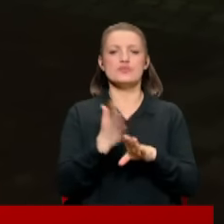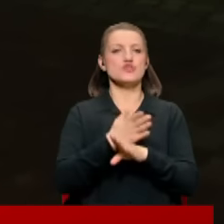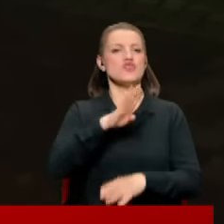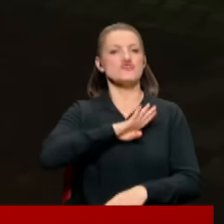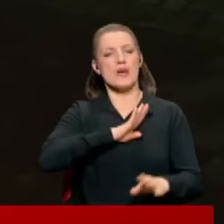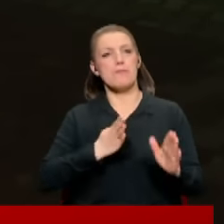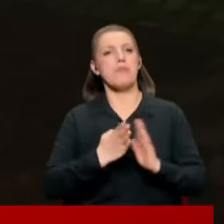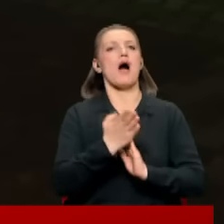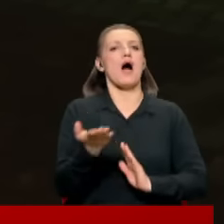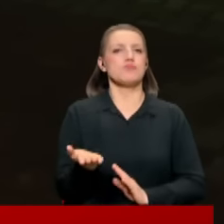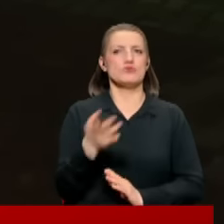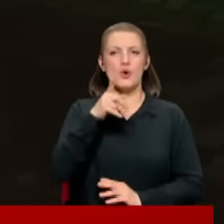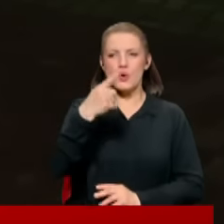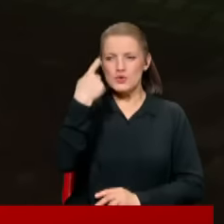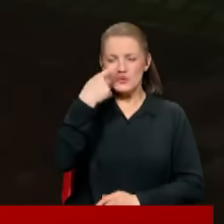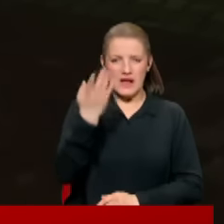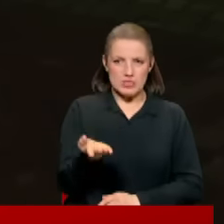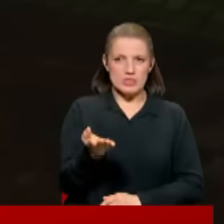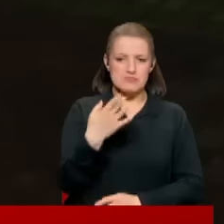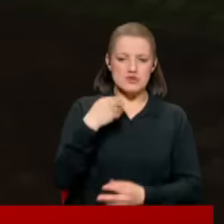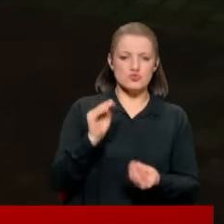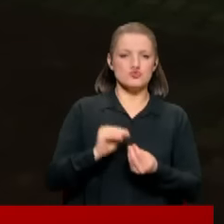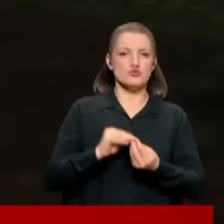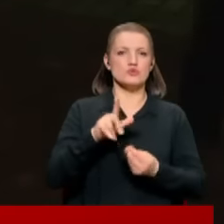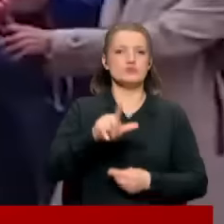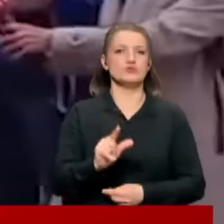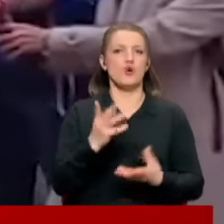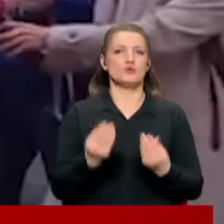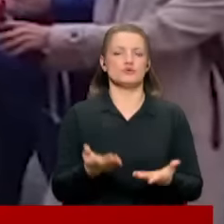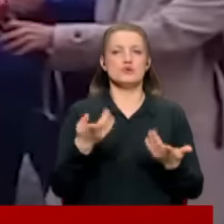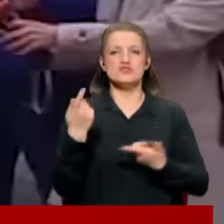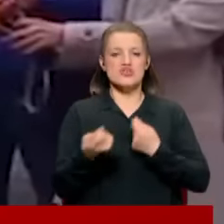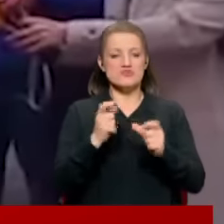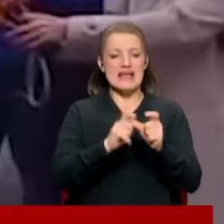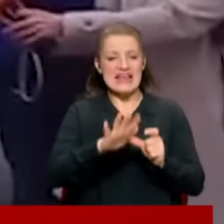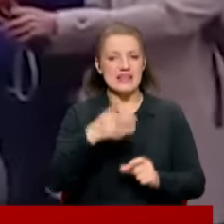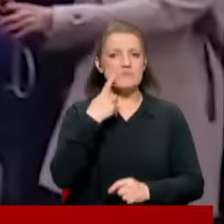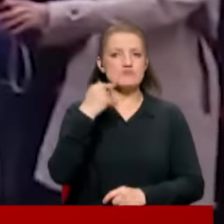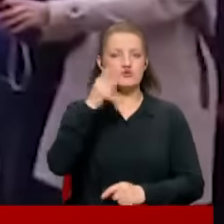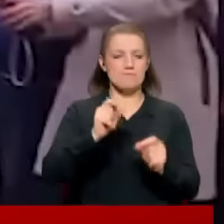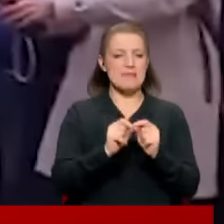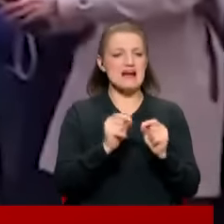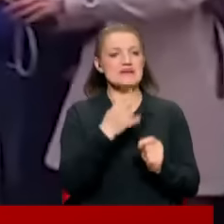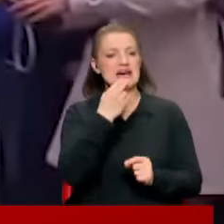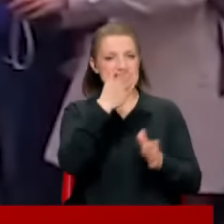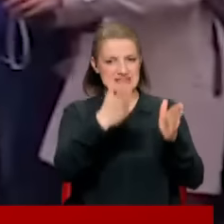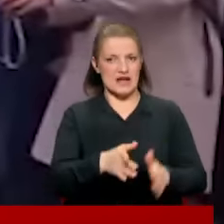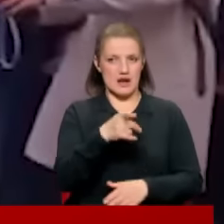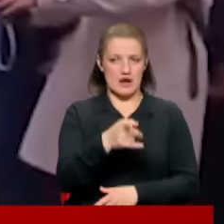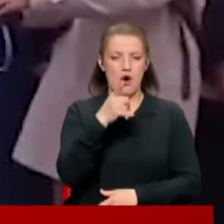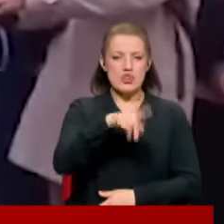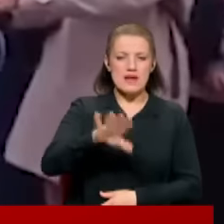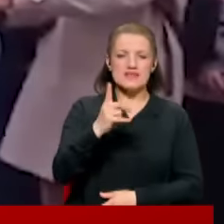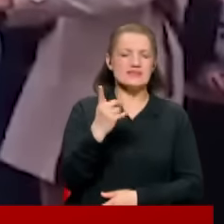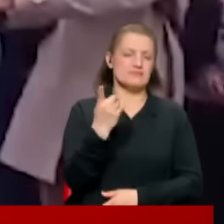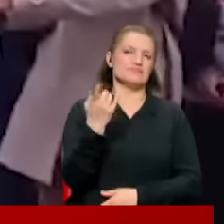şikayet etmediniz? Daha o bizi şey olduk. Biz suçlu durumda kaldık. Çalışma Genel Müdürü'nün Bergamalı kadınlara tavrı onları